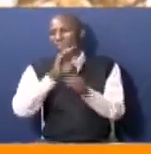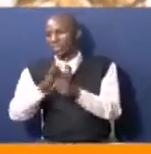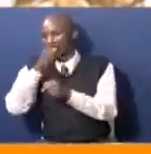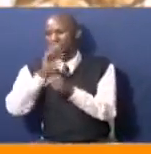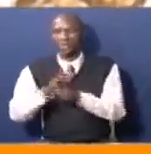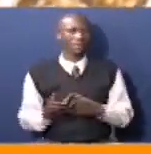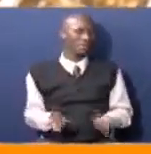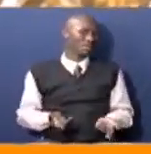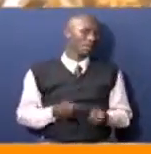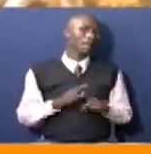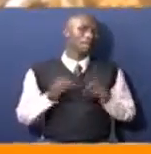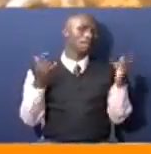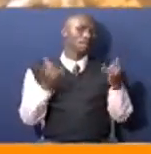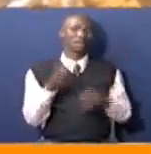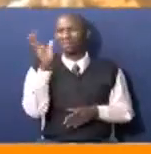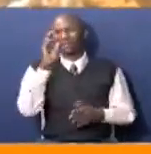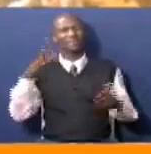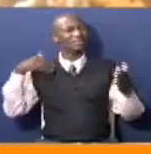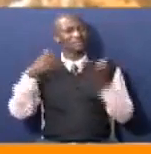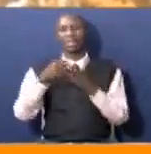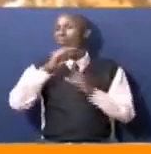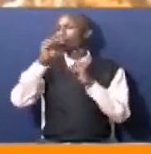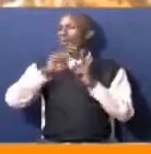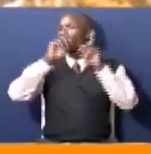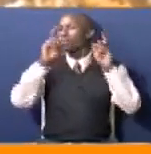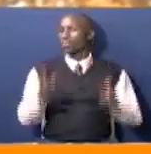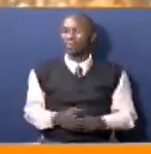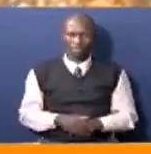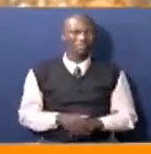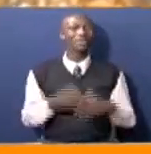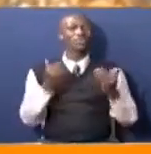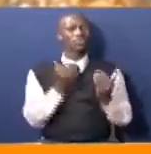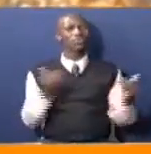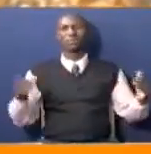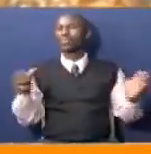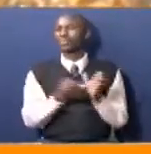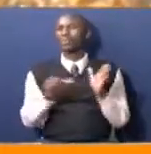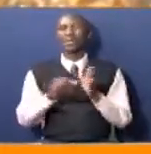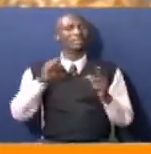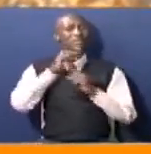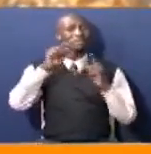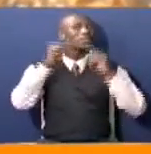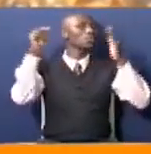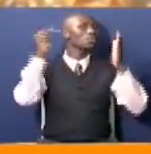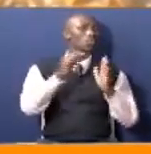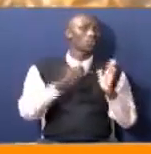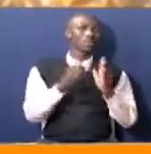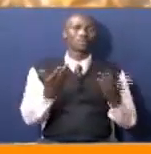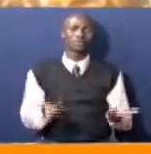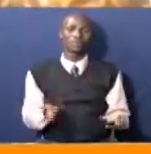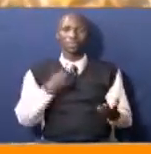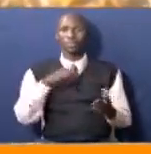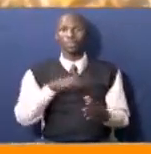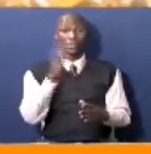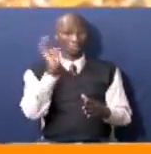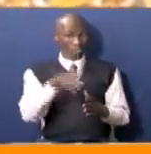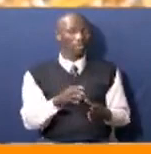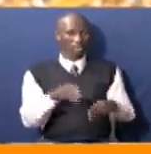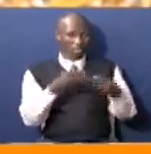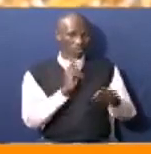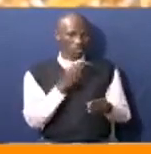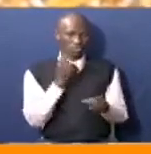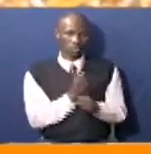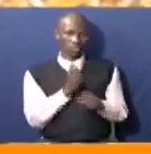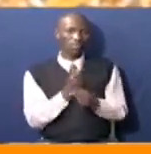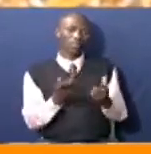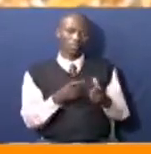kutuika mwitu twa kunduruke nga mpaka inde tutusi athiana the nani mpaka inde pani poto mandi asia na sito na kutuya ni mukutu mandi ama wea maku iki ya